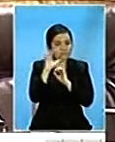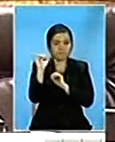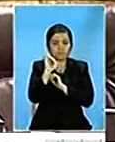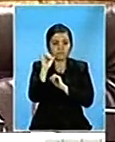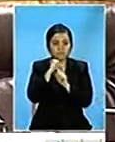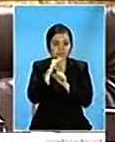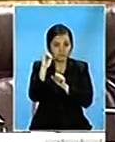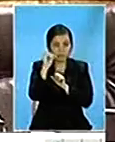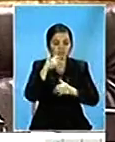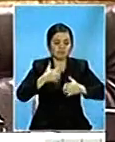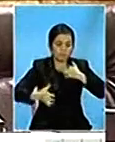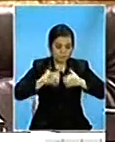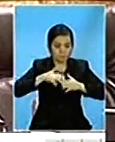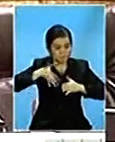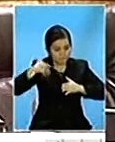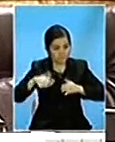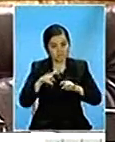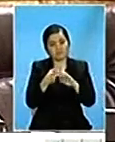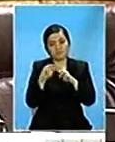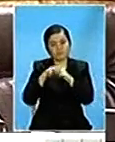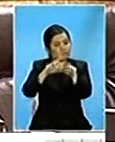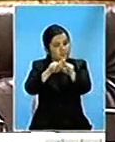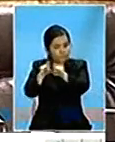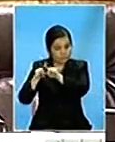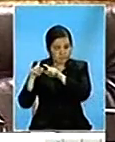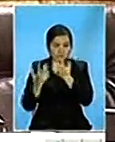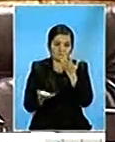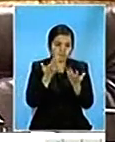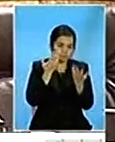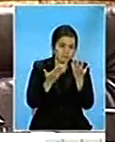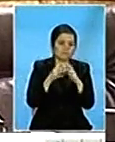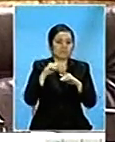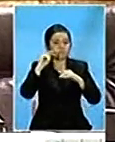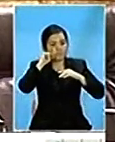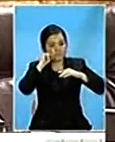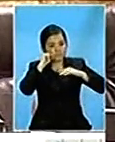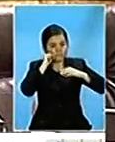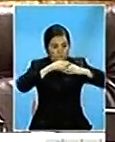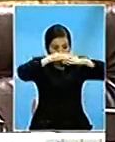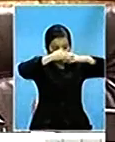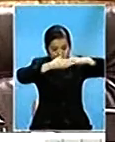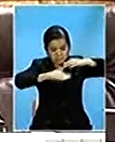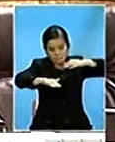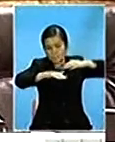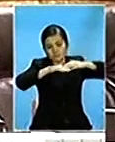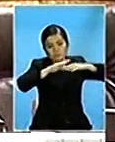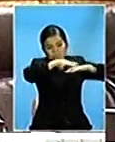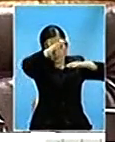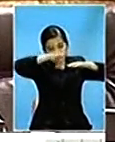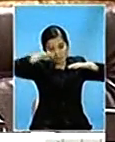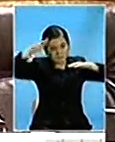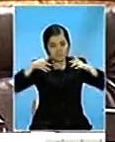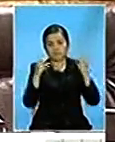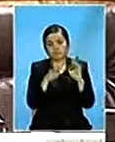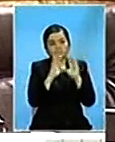ของพี่น้องประชาชนที่เกิดขึ้นมาทั้งหมดรูปแบบการศึกษาทั้งหมดทั้งลุ่มน้ำมันยังไม่ได้มีอะไรเลยเ